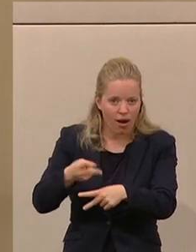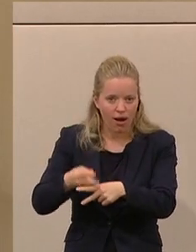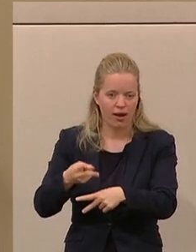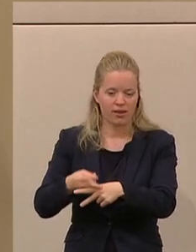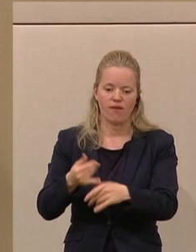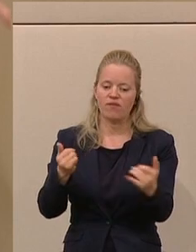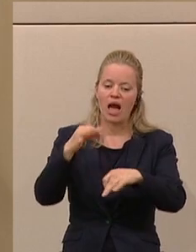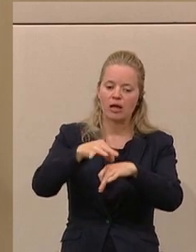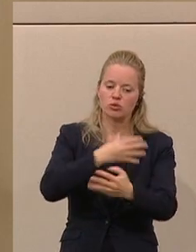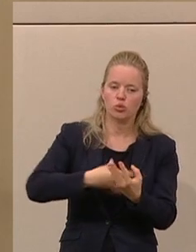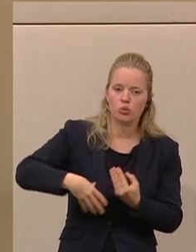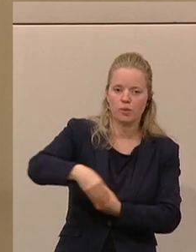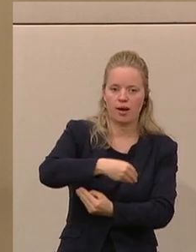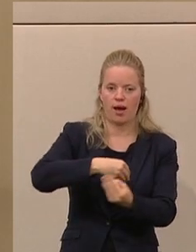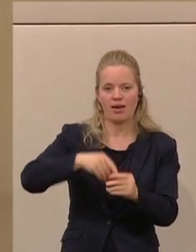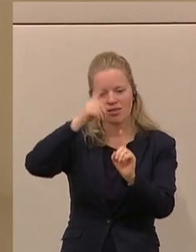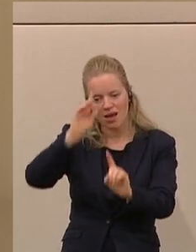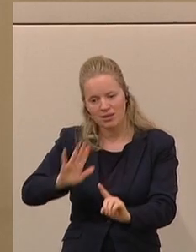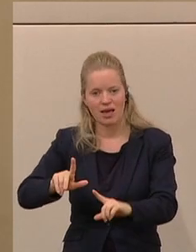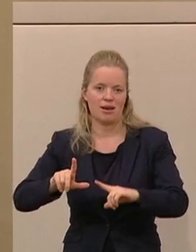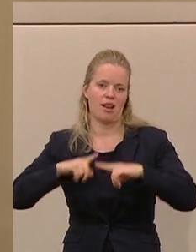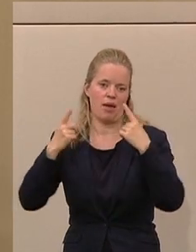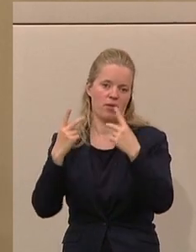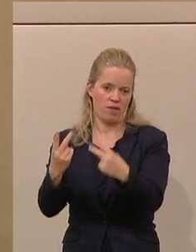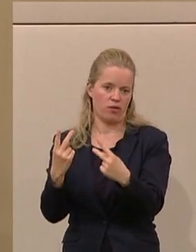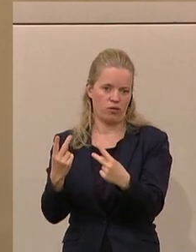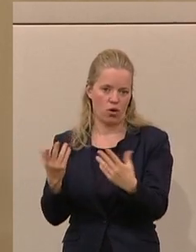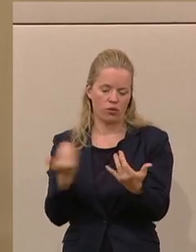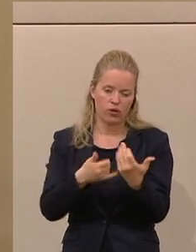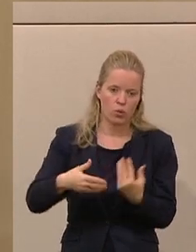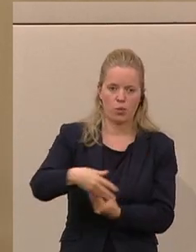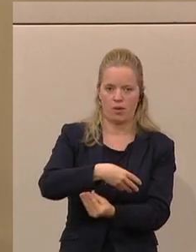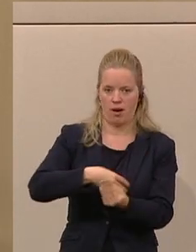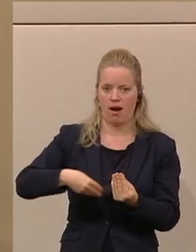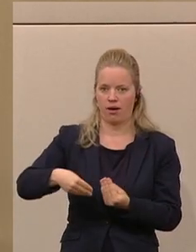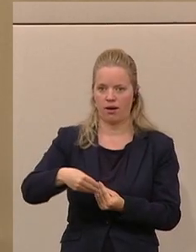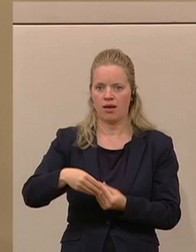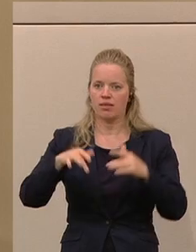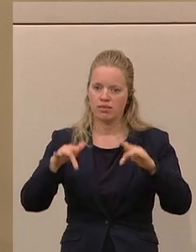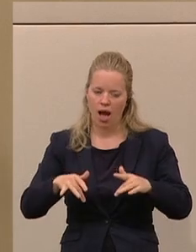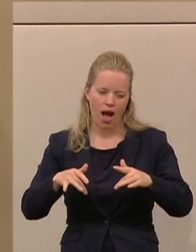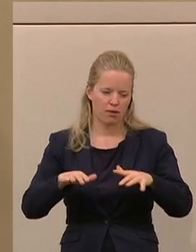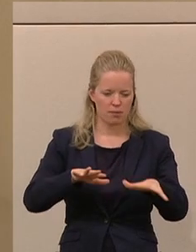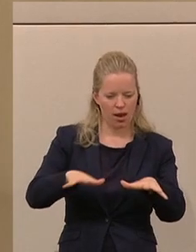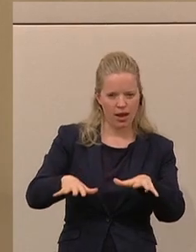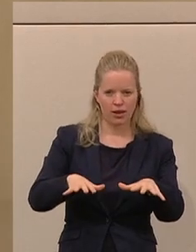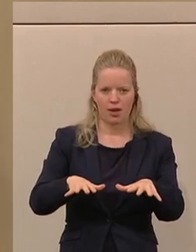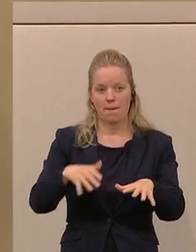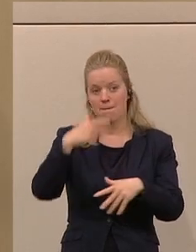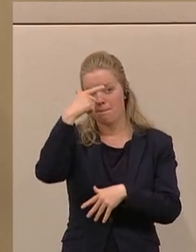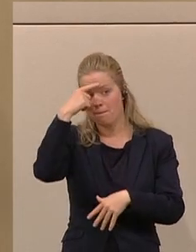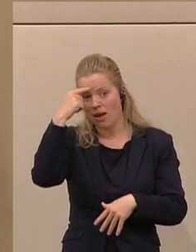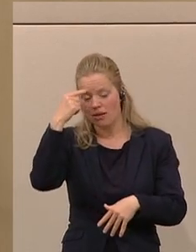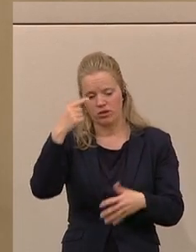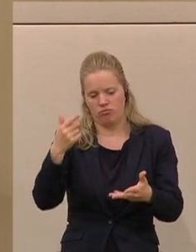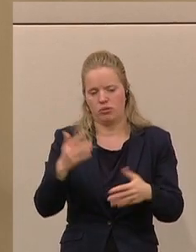mit dem wertvollen Leben eines Tieres und den Umgang dazu im Spannungsfeld Mensch einschläfern, zum Beispiel